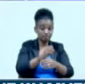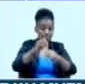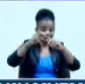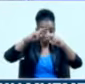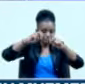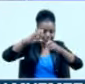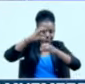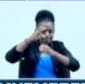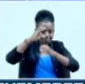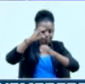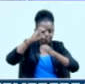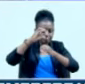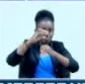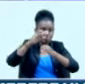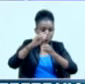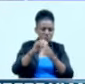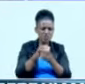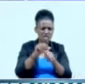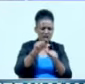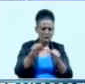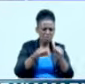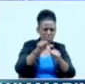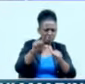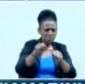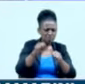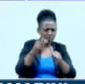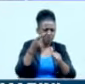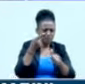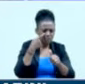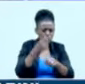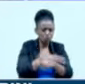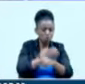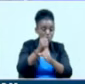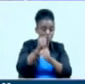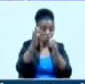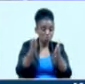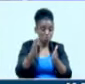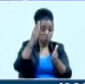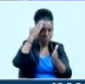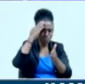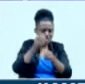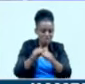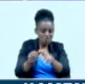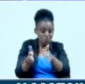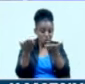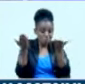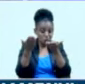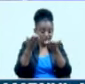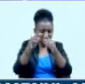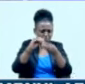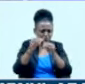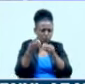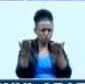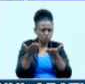gusuzuma muri za laboratoire cyangwa se ubushobozi mu bakozi mu kumenya uko bakurikirana icyorezo uko basesengura